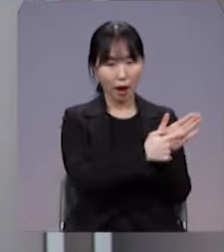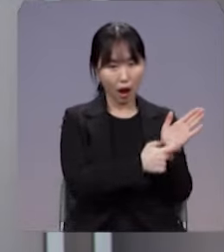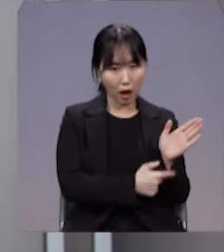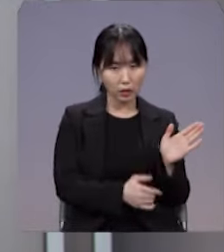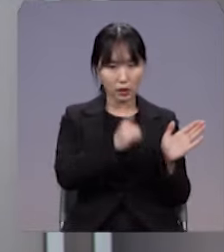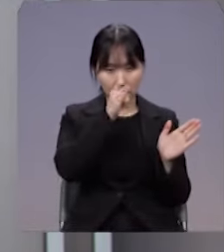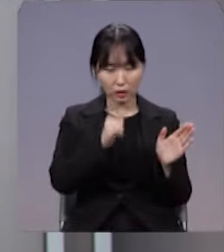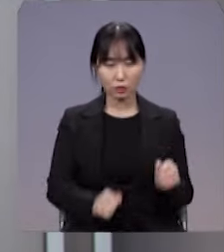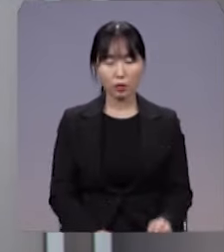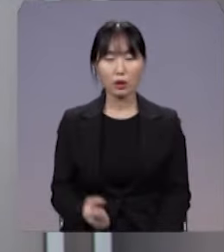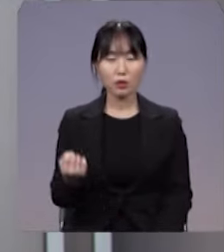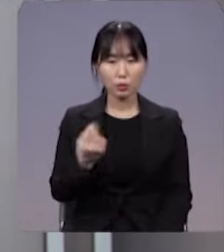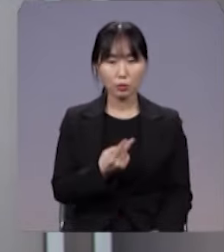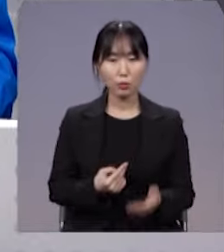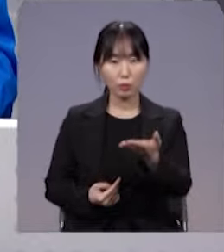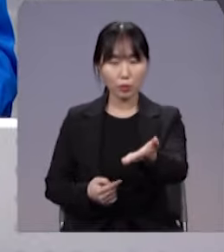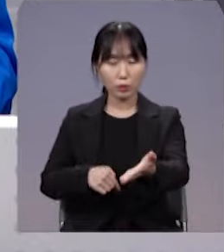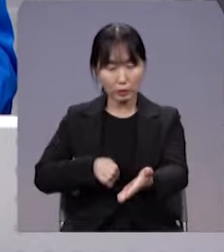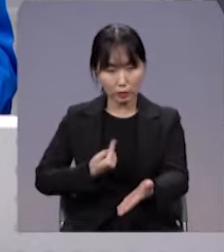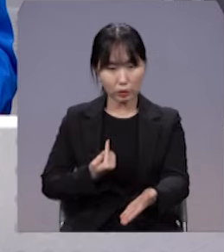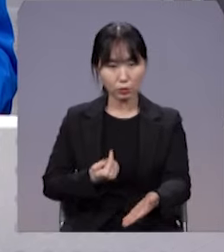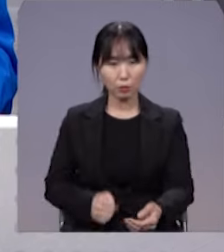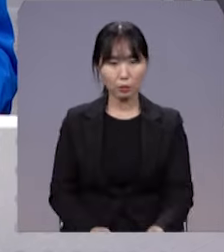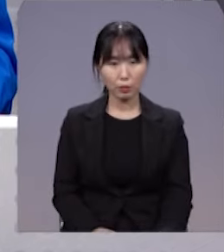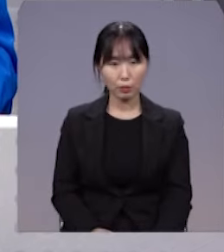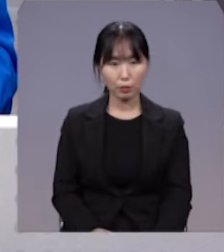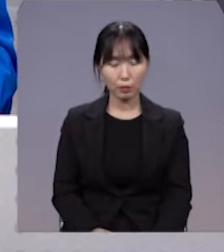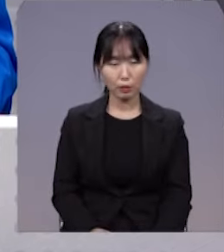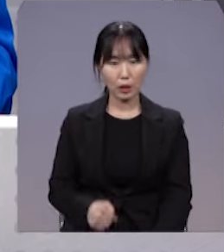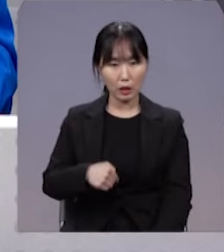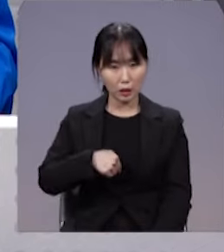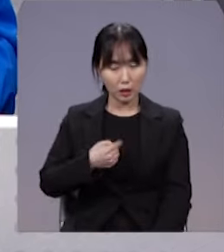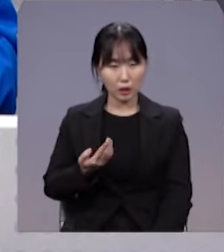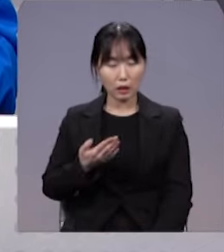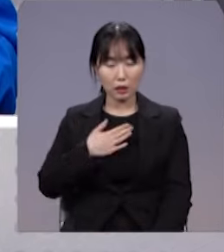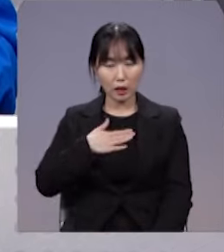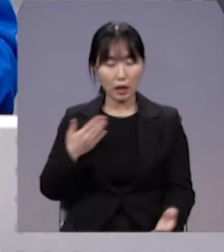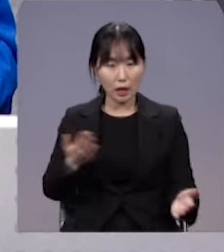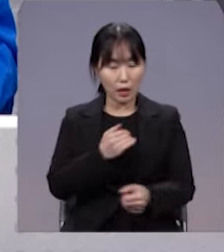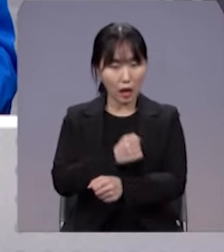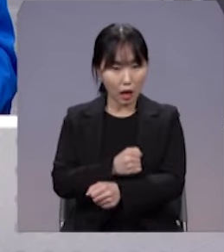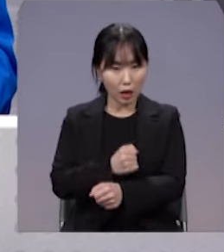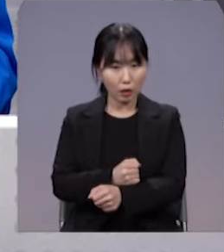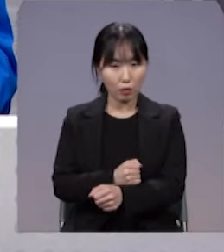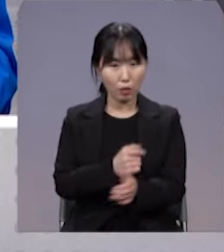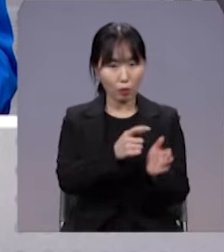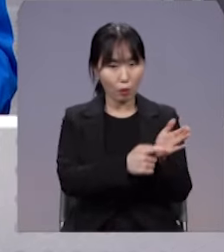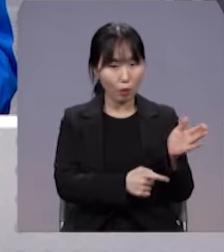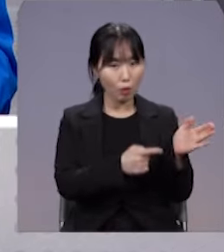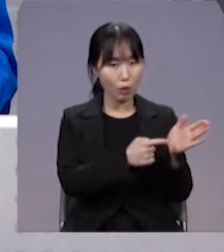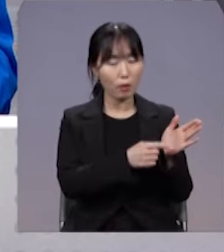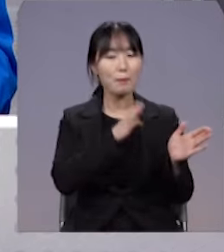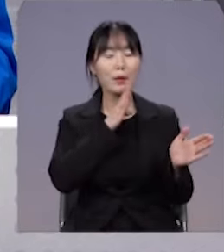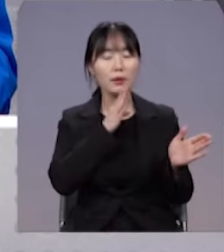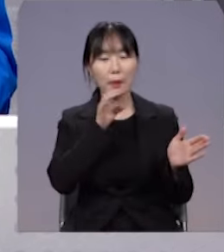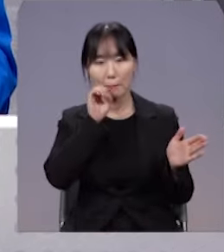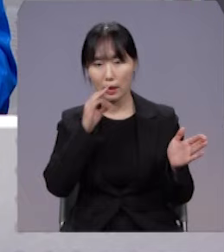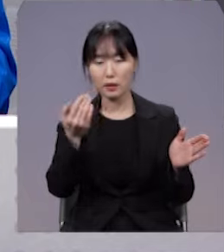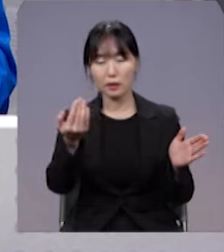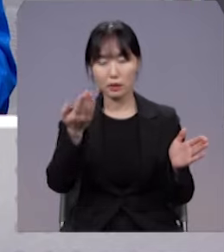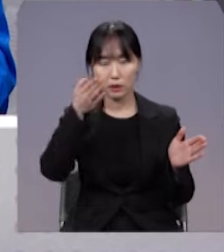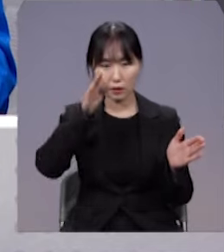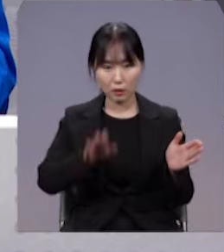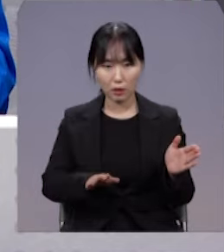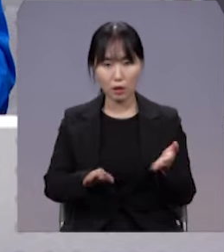본인이 본인께서 아까 꼭 자기 뭐 본인이 하신 일이 제 3년 육교는 아니다라고 하셨는데 스스로 잘못을 인정하신